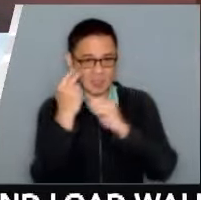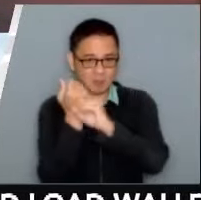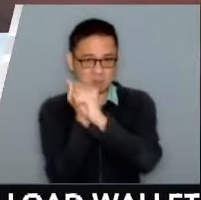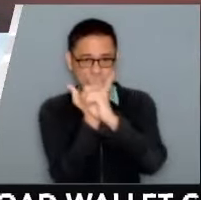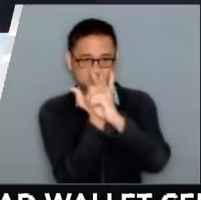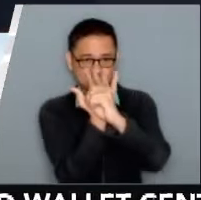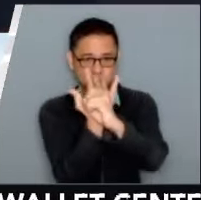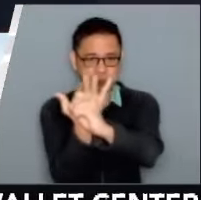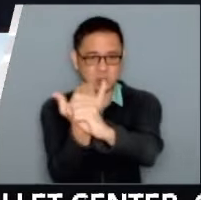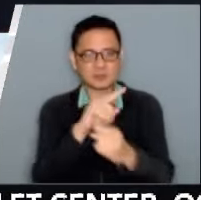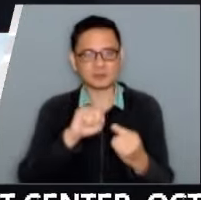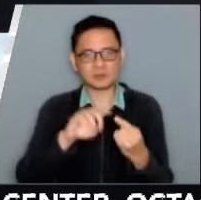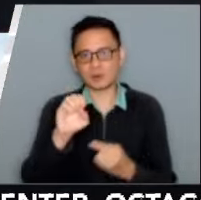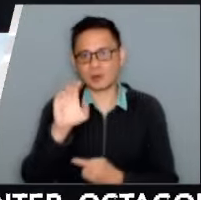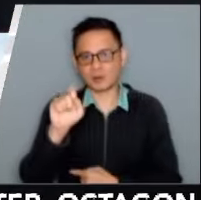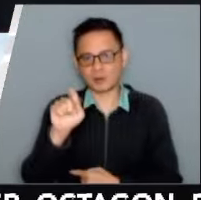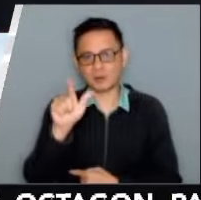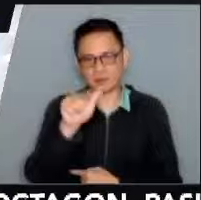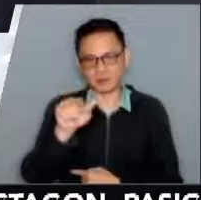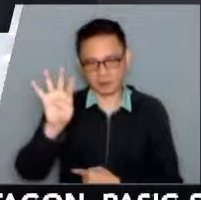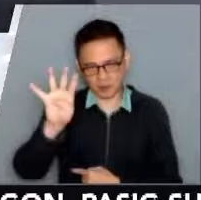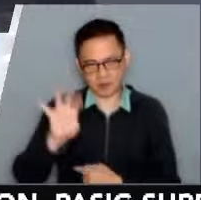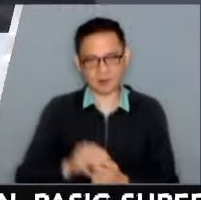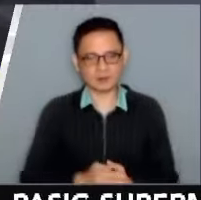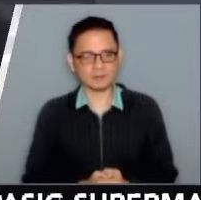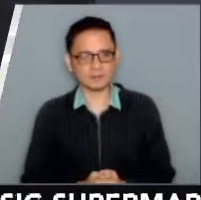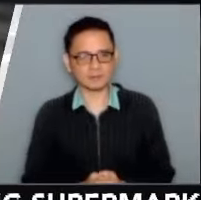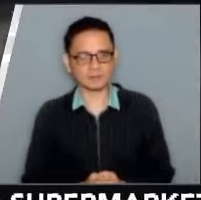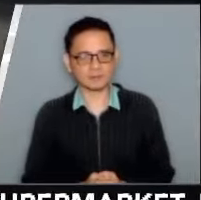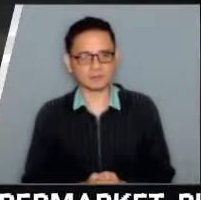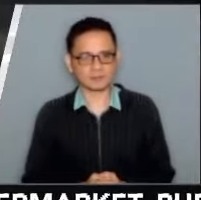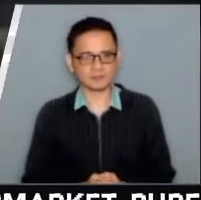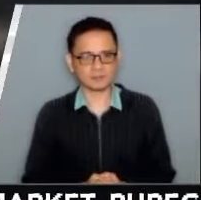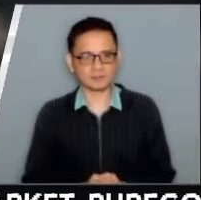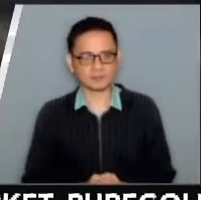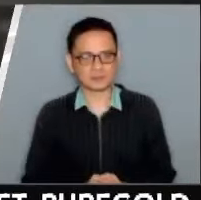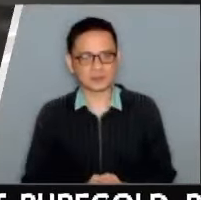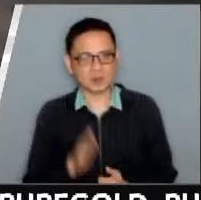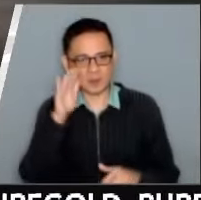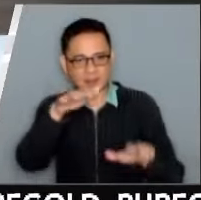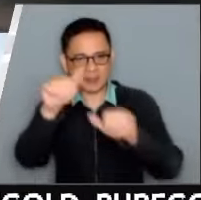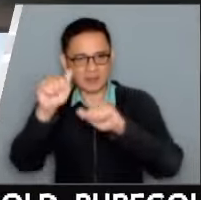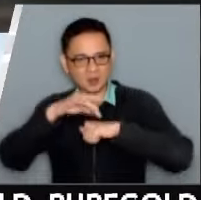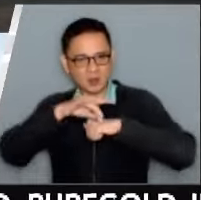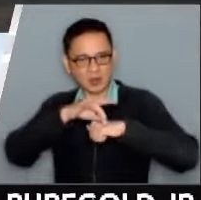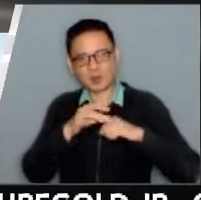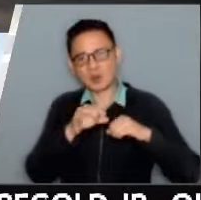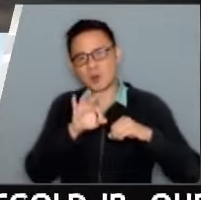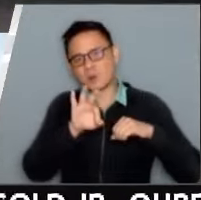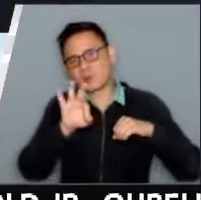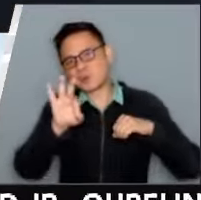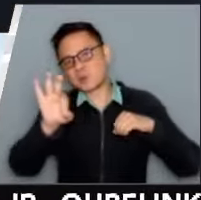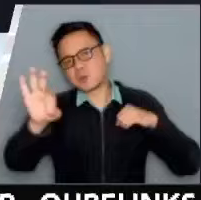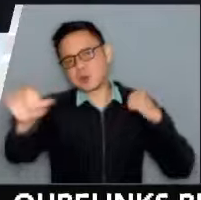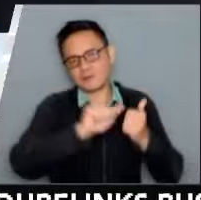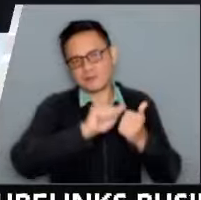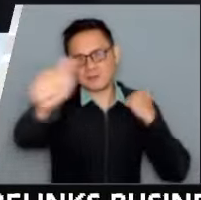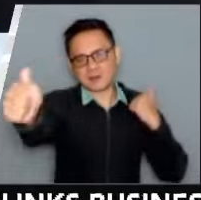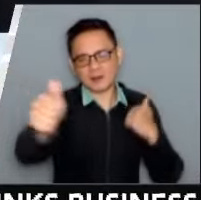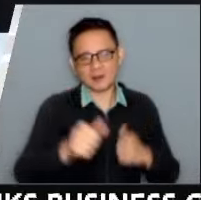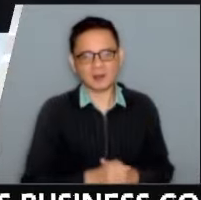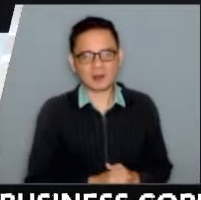24 at pagkatapos ay masisilayan na ito papalayo mula sa daigdig. Huling dumaan din ito sa Earth, ang Chu Chinchan Atlas